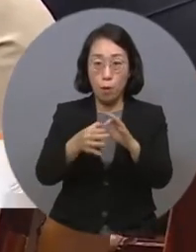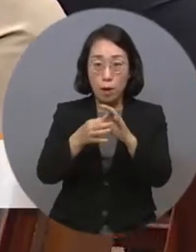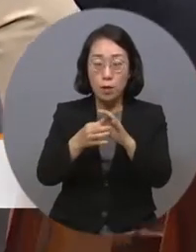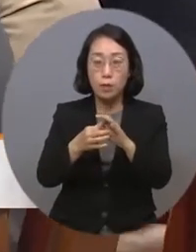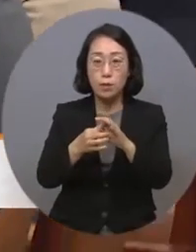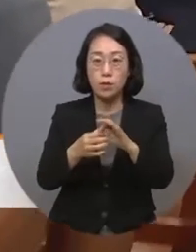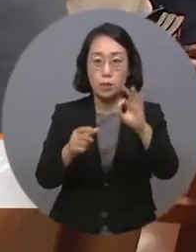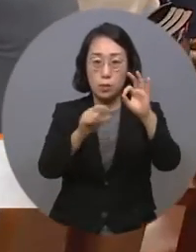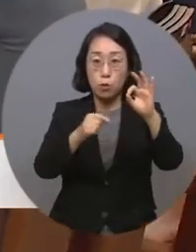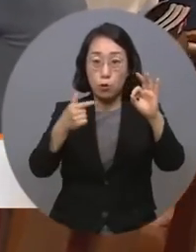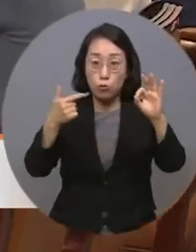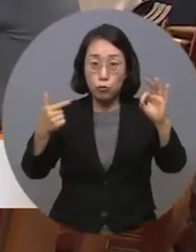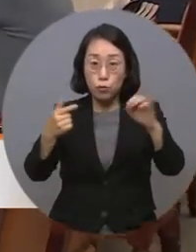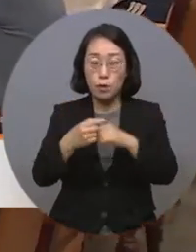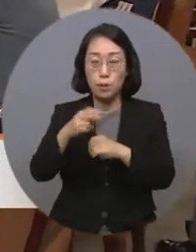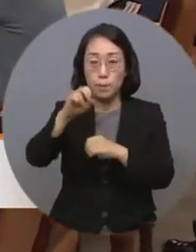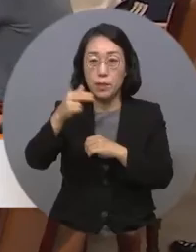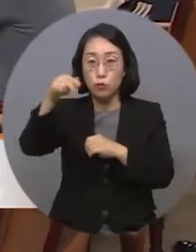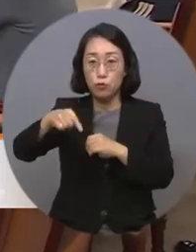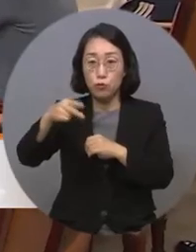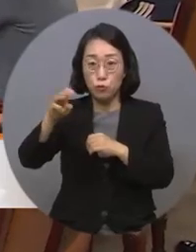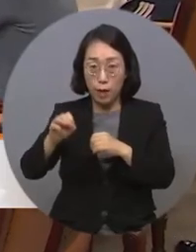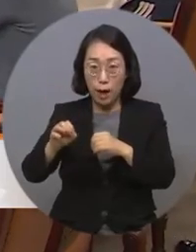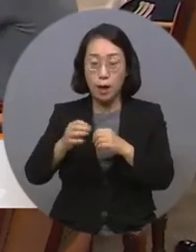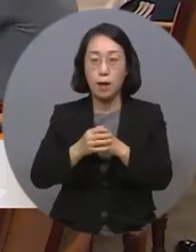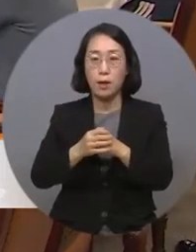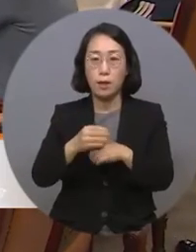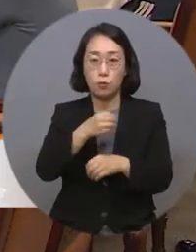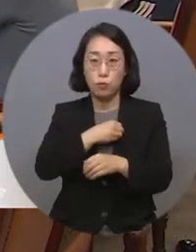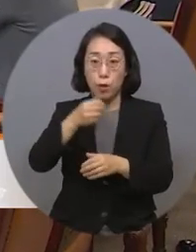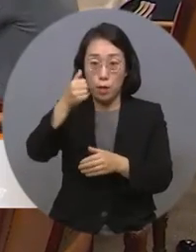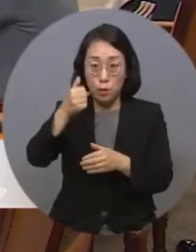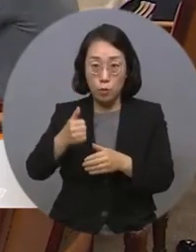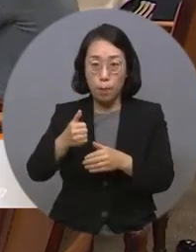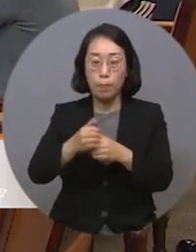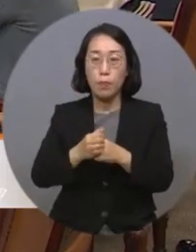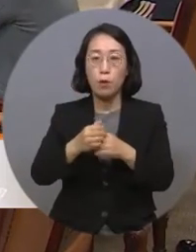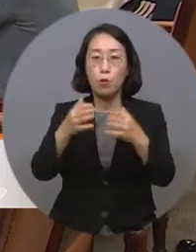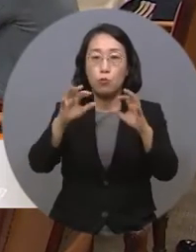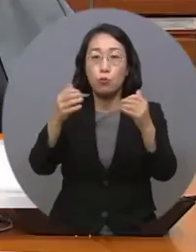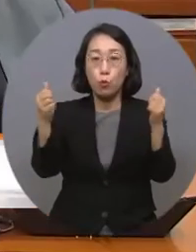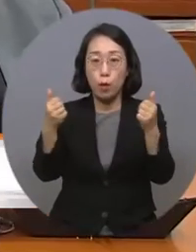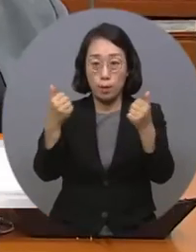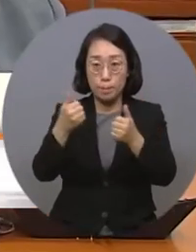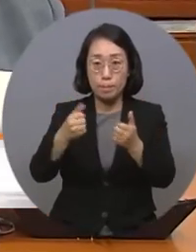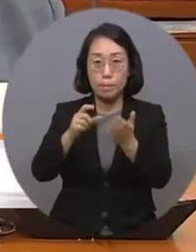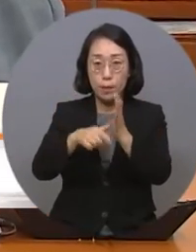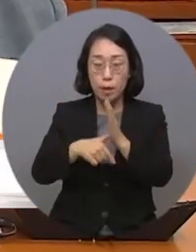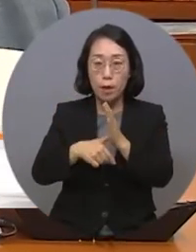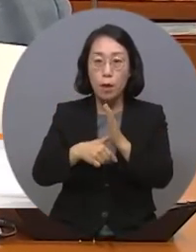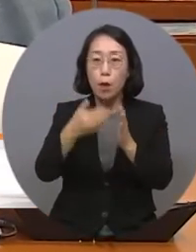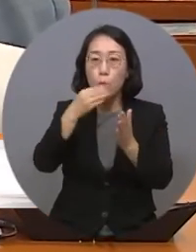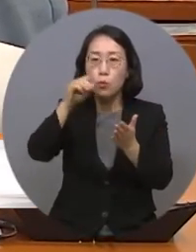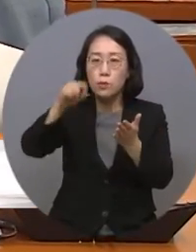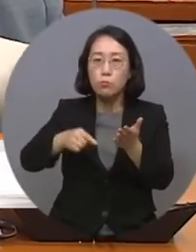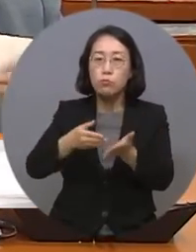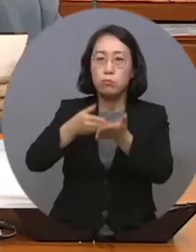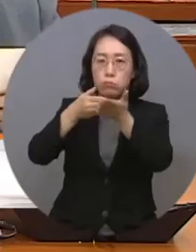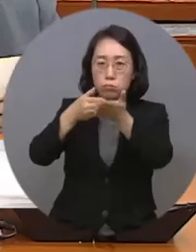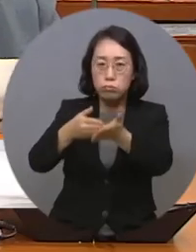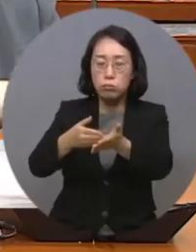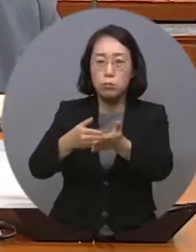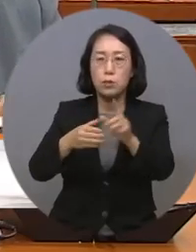6일 더불어 민주당 인재근 의원은 국회 보건복지위원회 국정감사에서 보건복지부의 장애인복지법